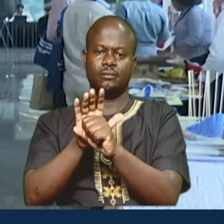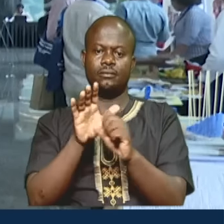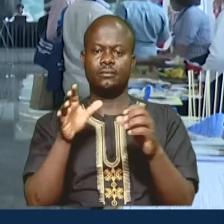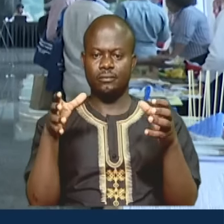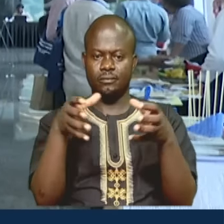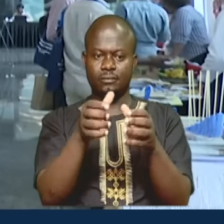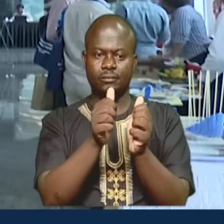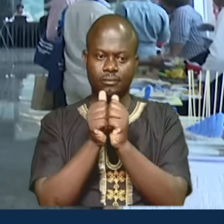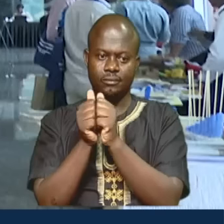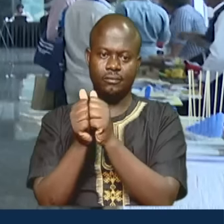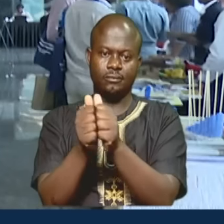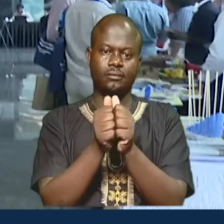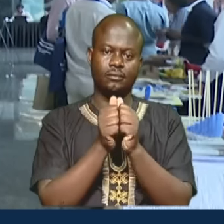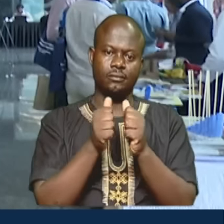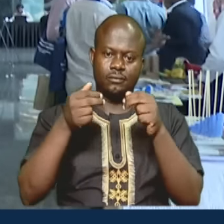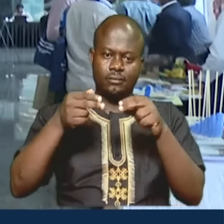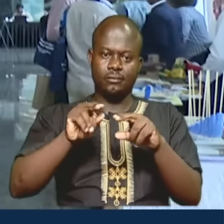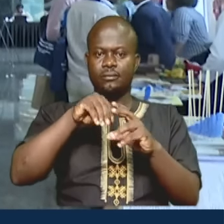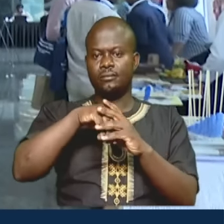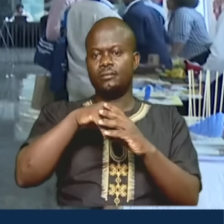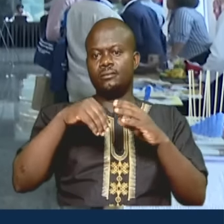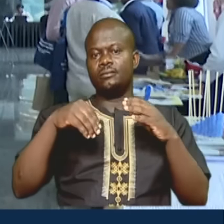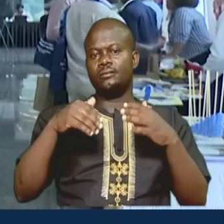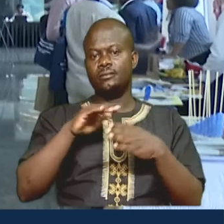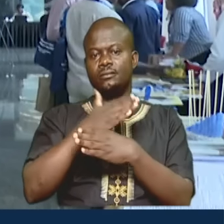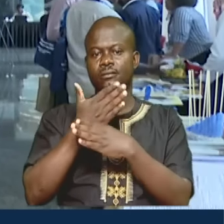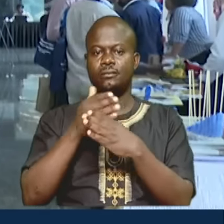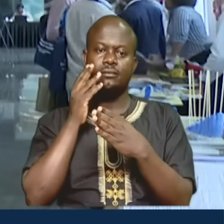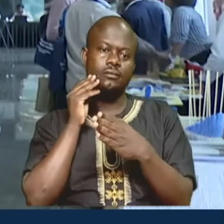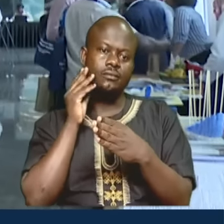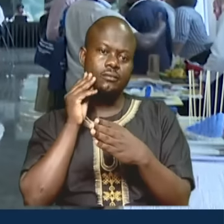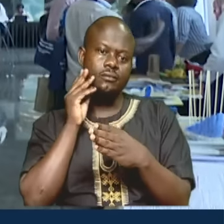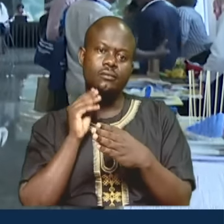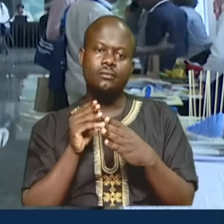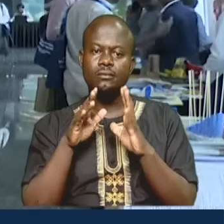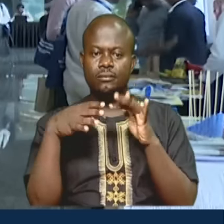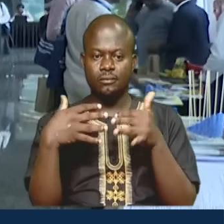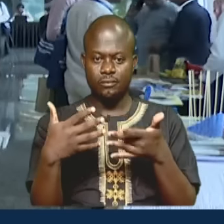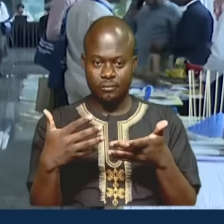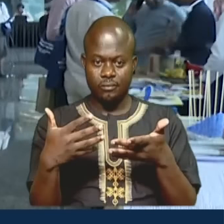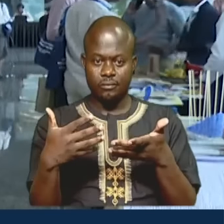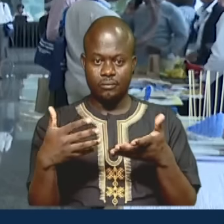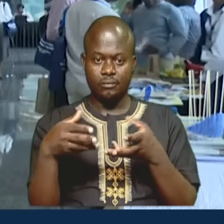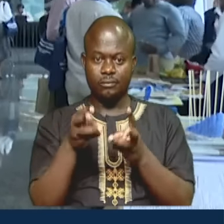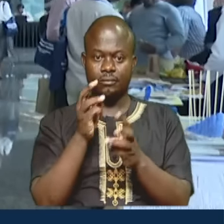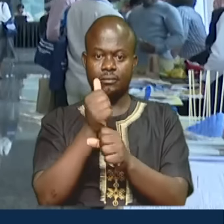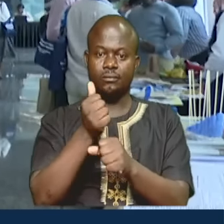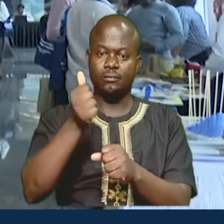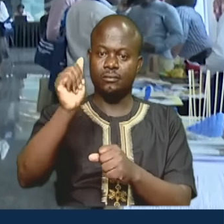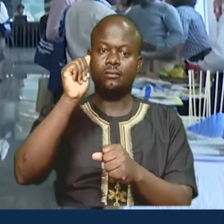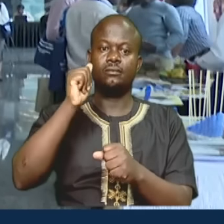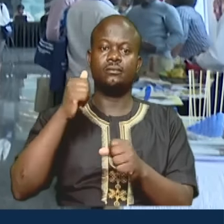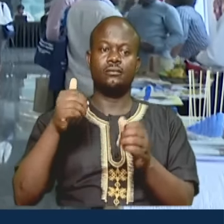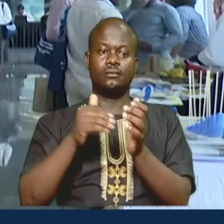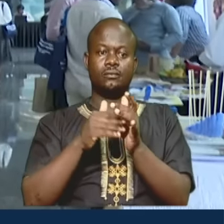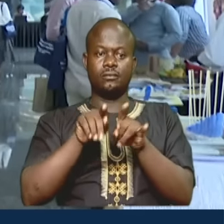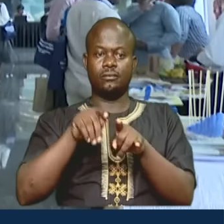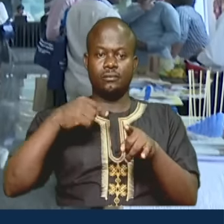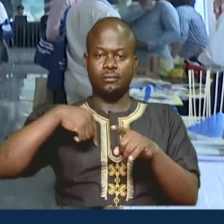byahuriye ahangaha hakabamo gusharing experiences y'uburyo ubwo buryo bakoramo ibintu wabo natwe tukababwira